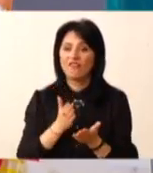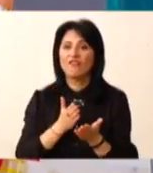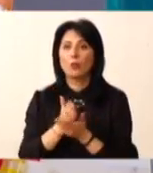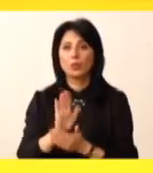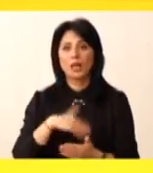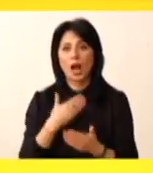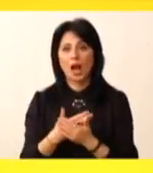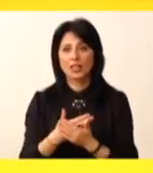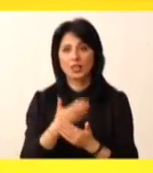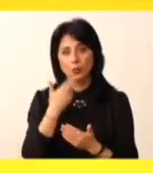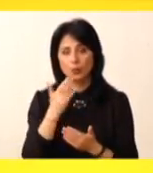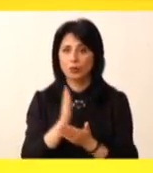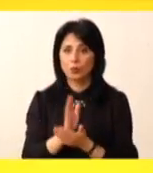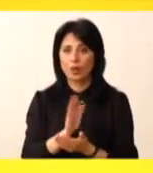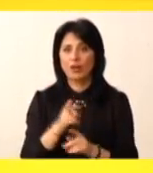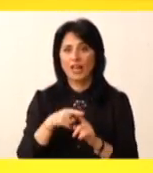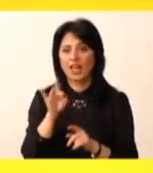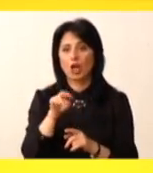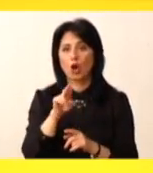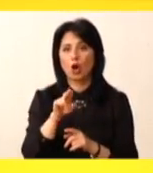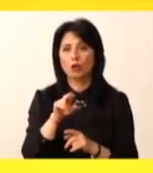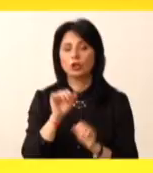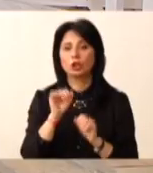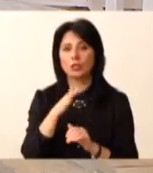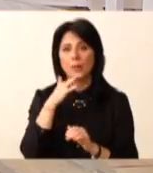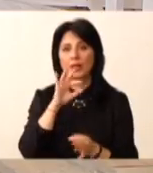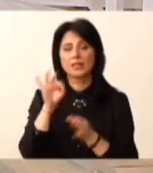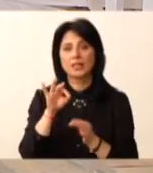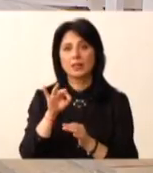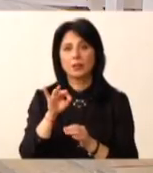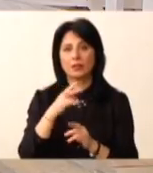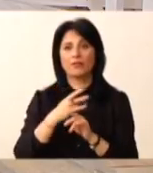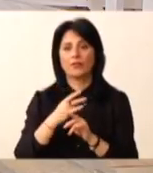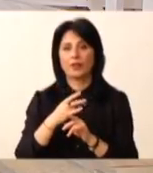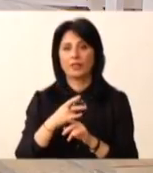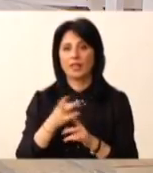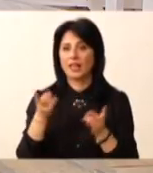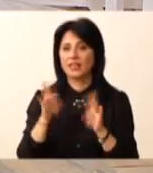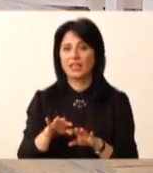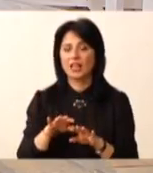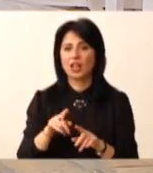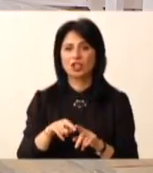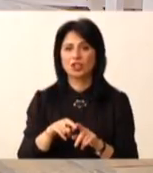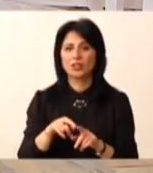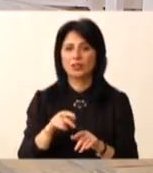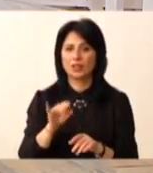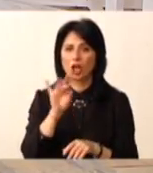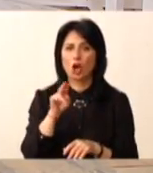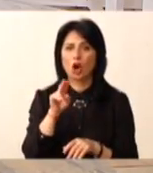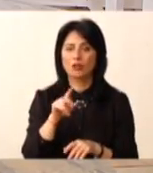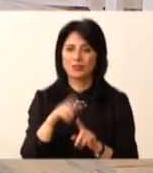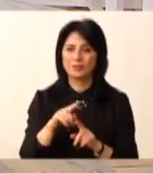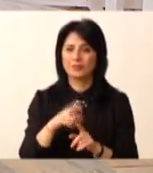ფუნქციის გაძლიერება. ამ შემთხვევაში იოდმა ძალიან ცუდი როლი შეიძლება შეასრულოს. დანარჩენ შემთხვევაში იოდით